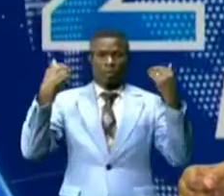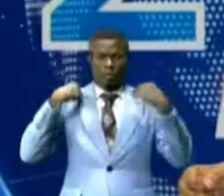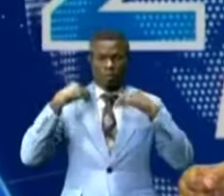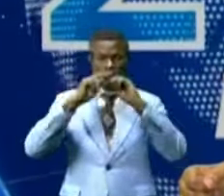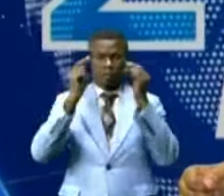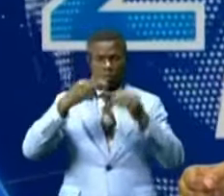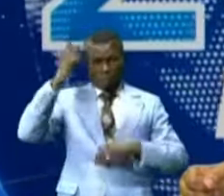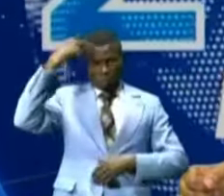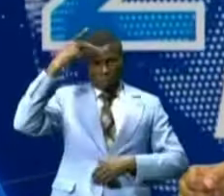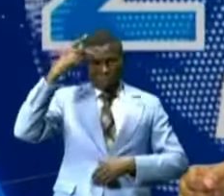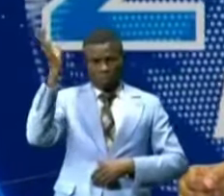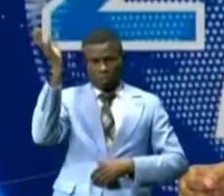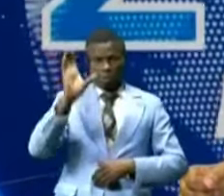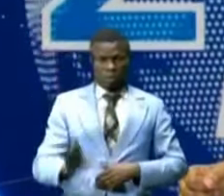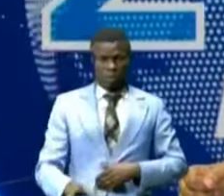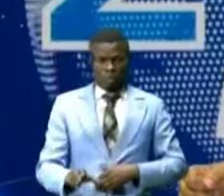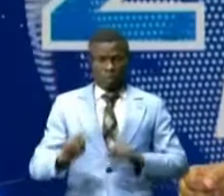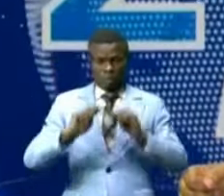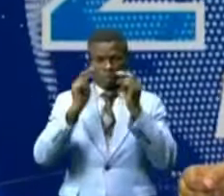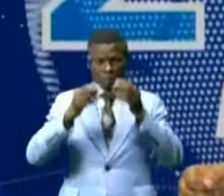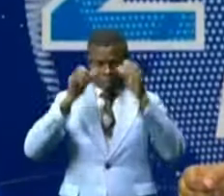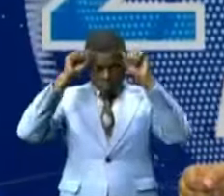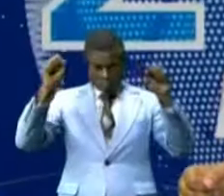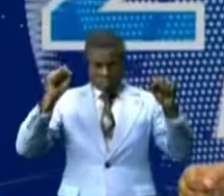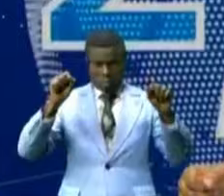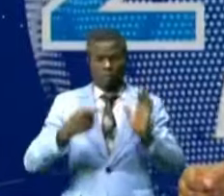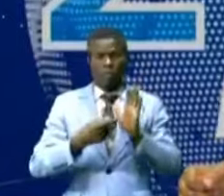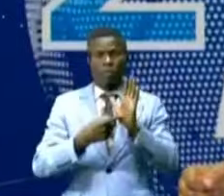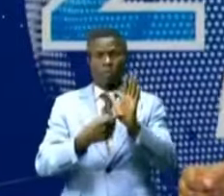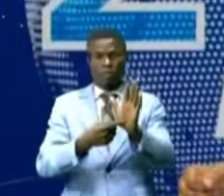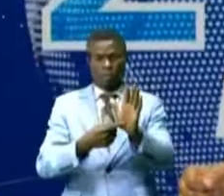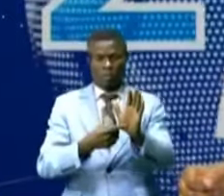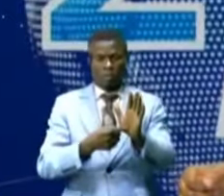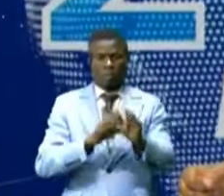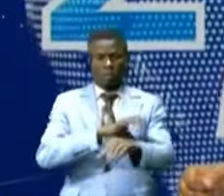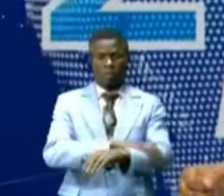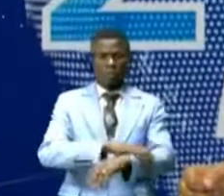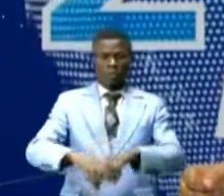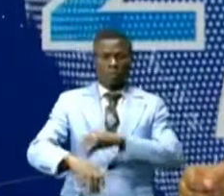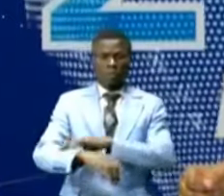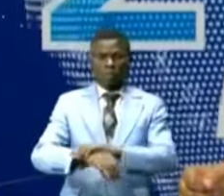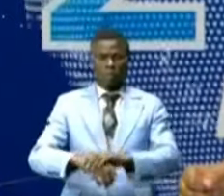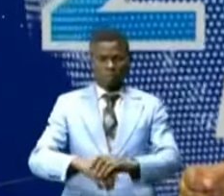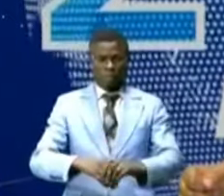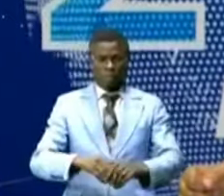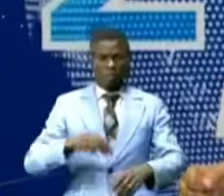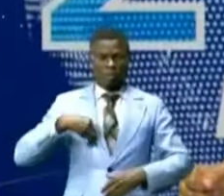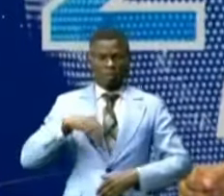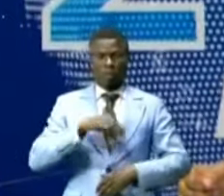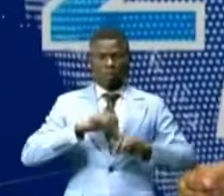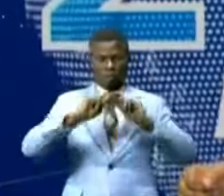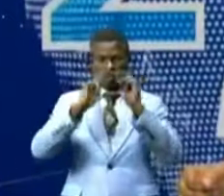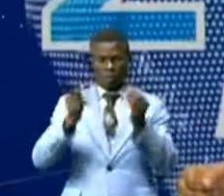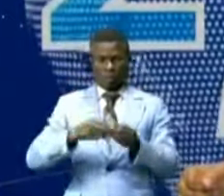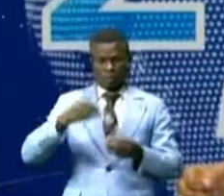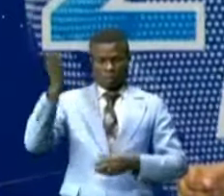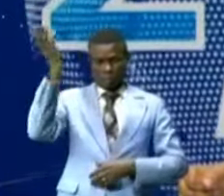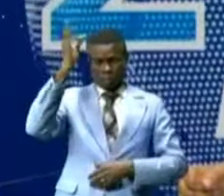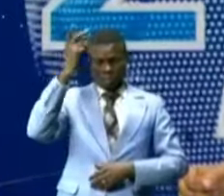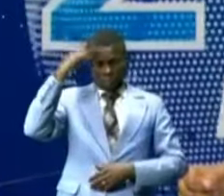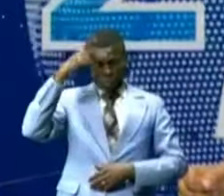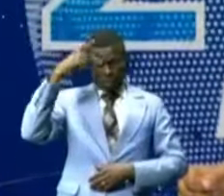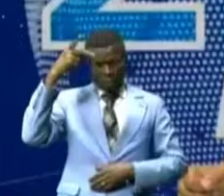parti présidentiel, exprime ses condoléances justement aux membres de ce parti, de ce